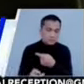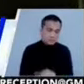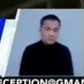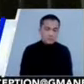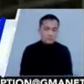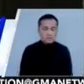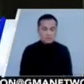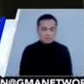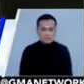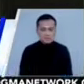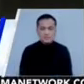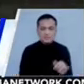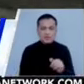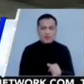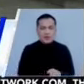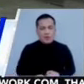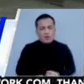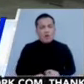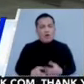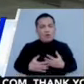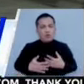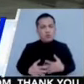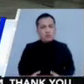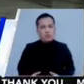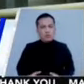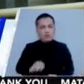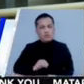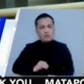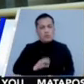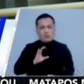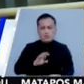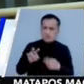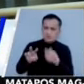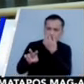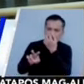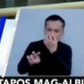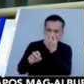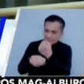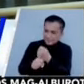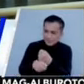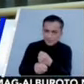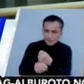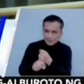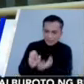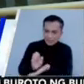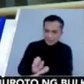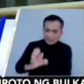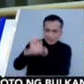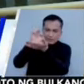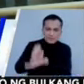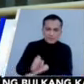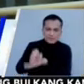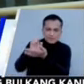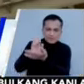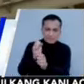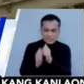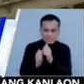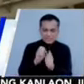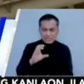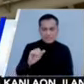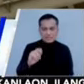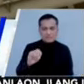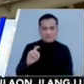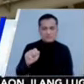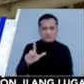tila nabuhayan daw sila ng loob nang mapansin nila ang ginagawang elevator sa nasabing EDSA Carousel. Hindi na